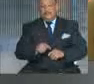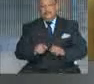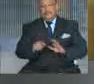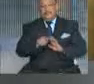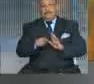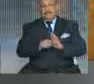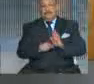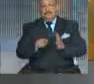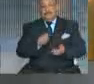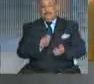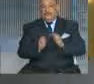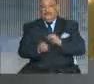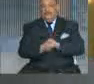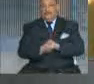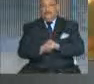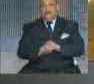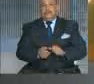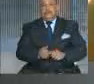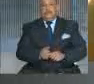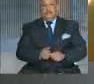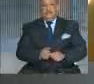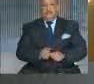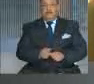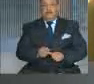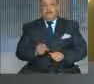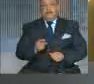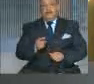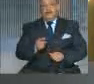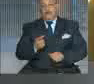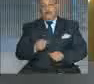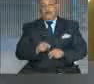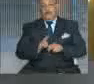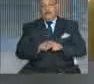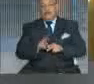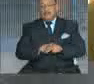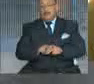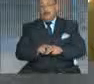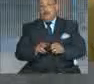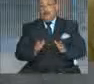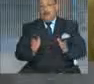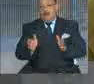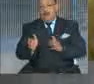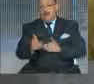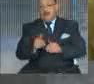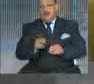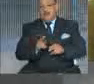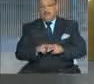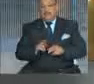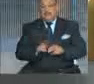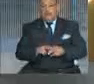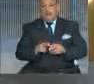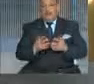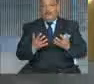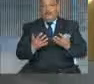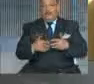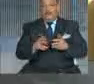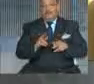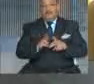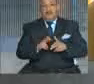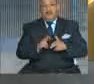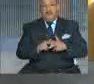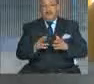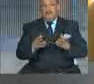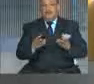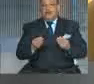بالصحة، كيفاش باش نبتكروا حلول ونحطوهم معناها حيز التنفيذ، وبعد نجيو نشوفوا ان